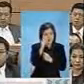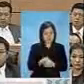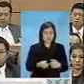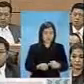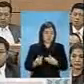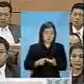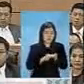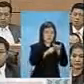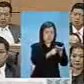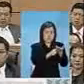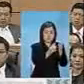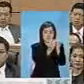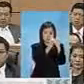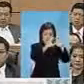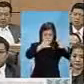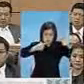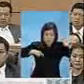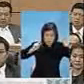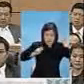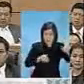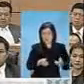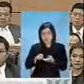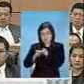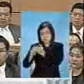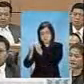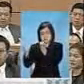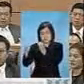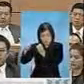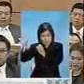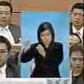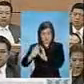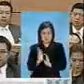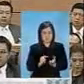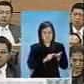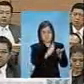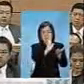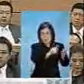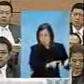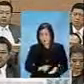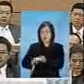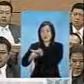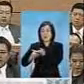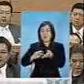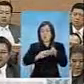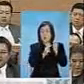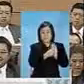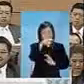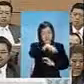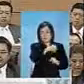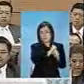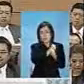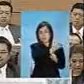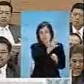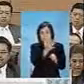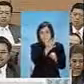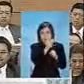ใครจะไปยื่นอัยการล่ะครับท่านประธานสำนักงานอัยการสูงสุดก็สิ้นสภาพในทางปฏิบัติค